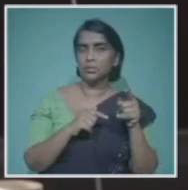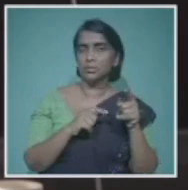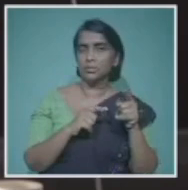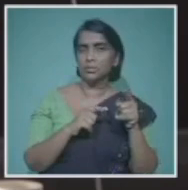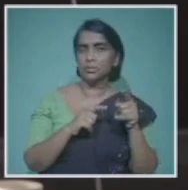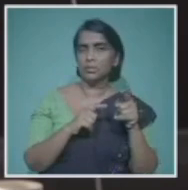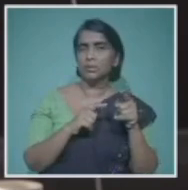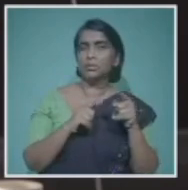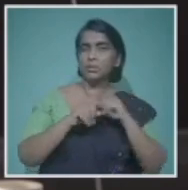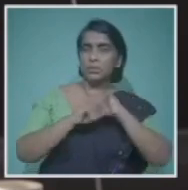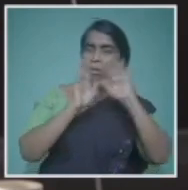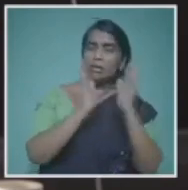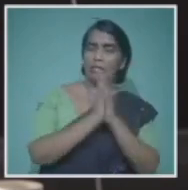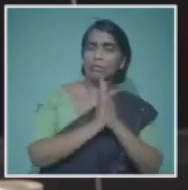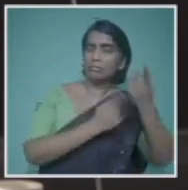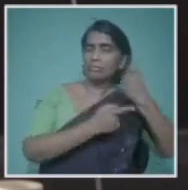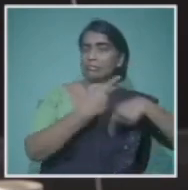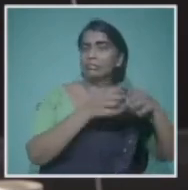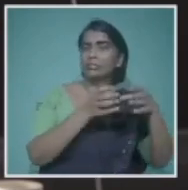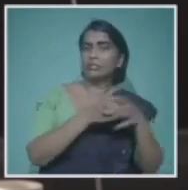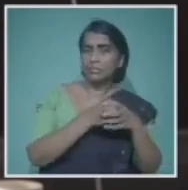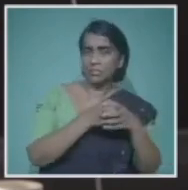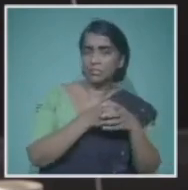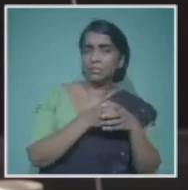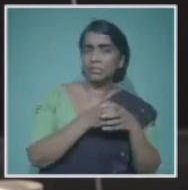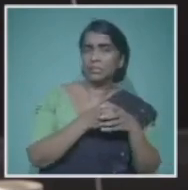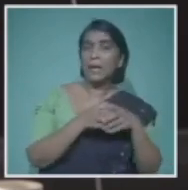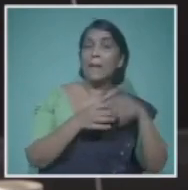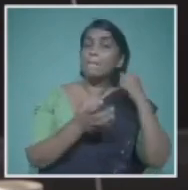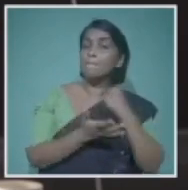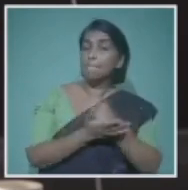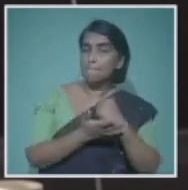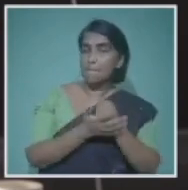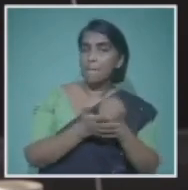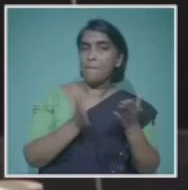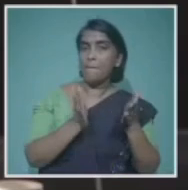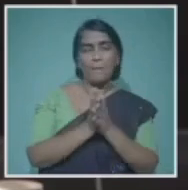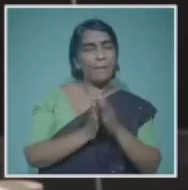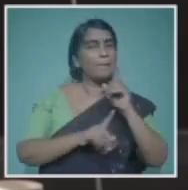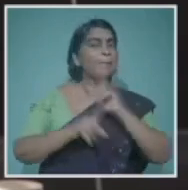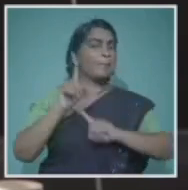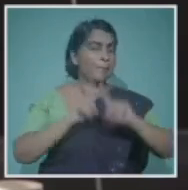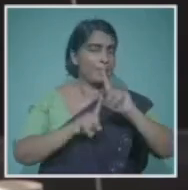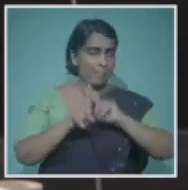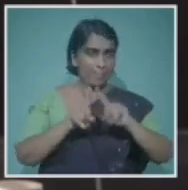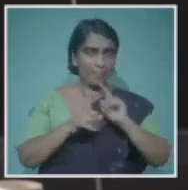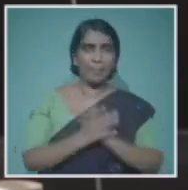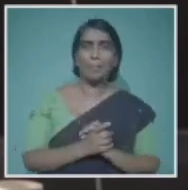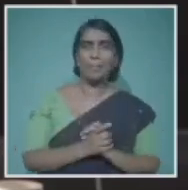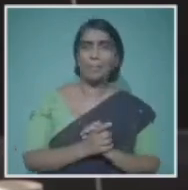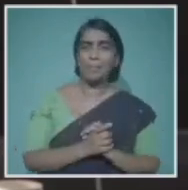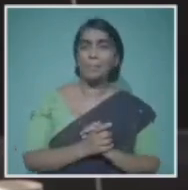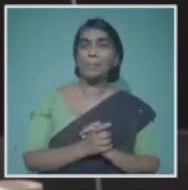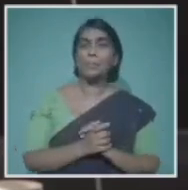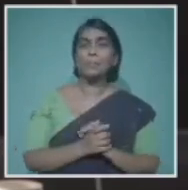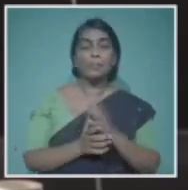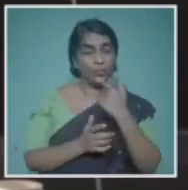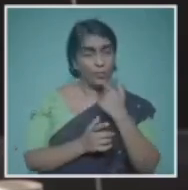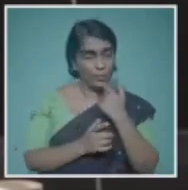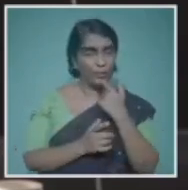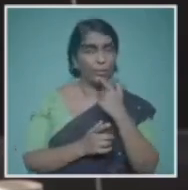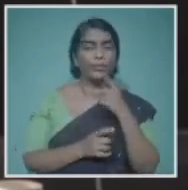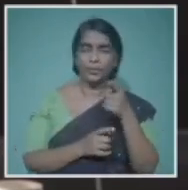රින්ග් ෆෙන්ස් කරලා අනික් කට්ටිය බැංකුව සමග සාකච්ඡාවක් කරන්න. ඔව් එහෙම